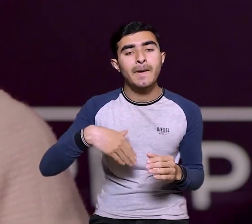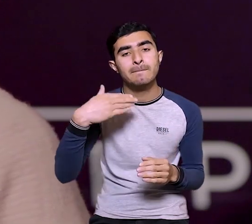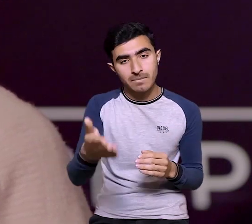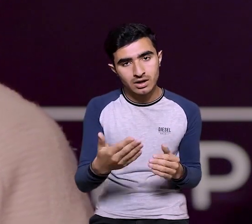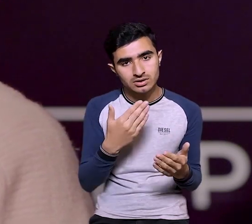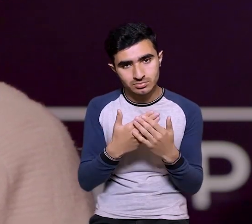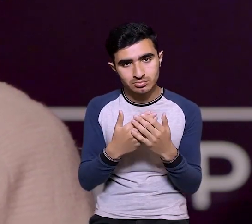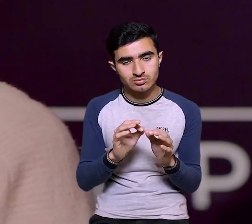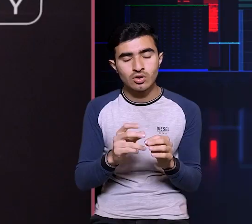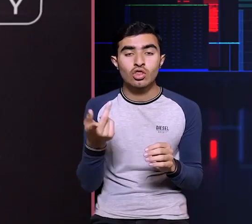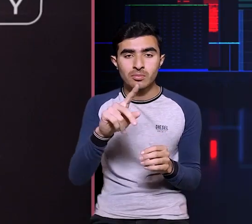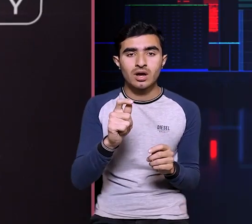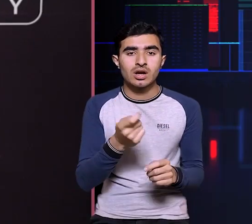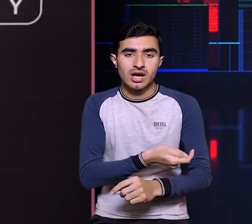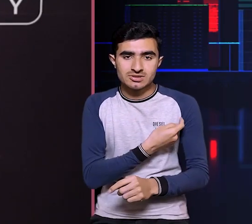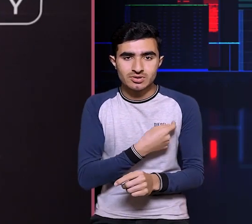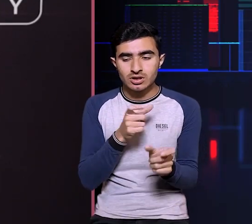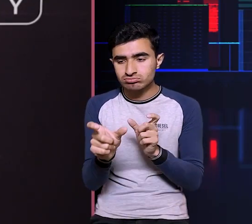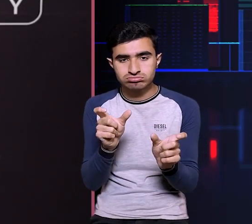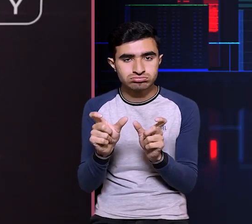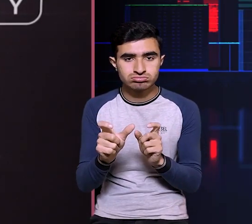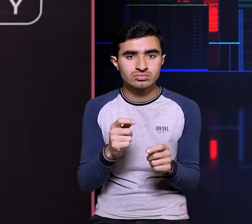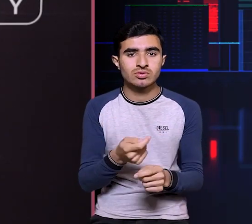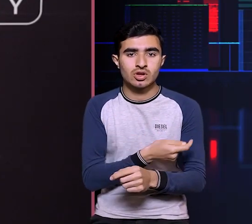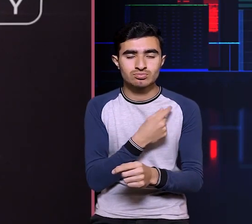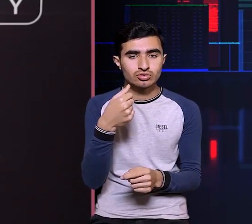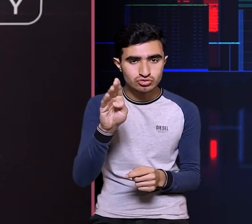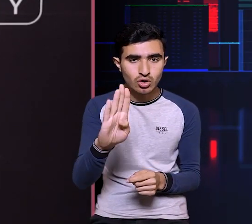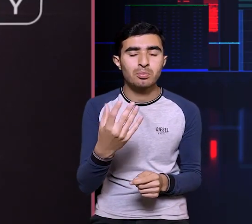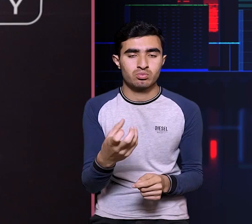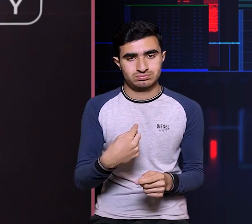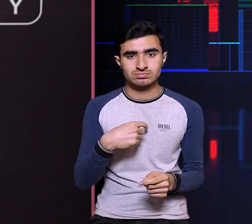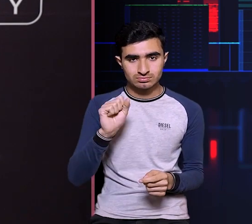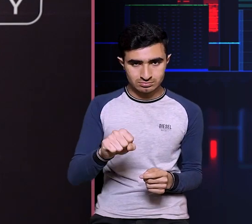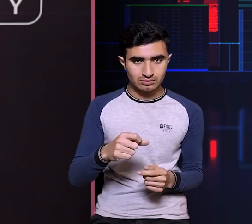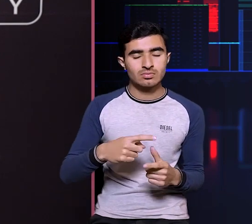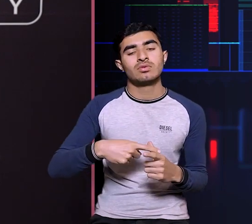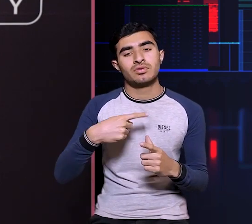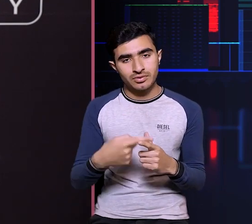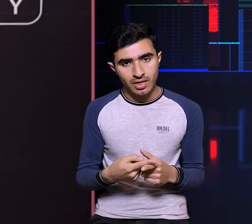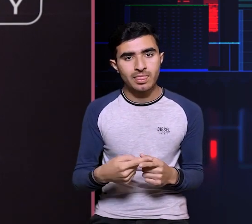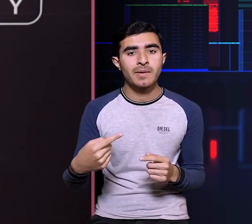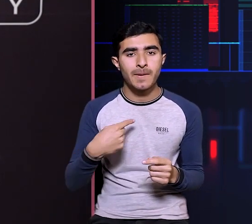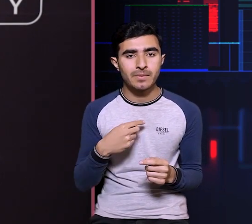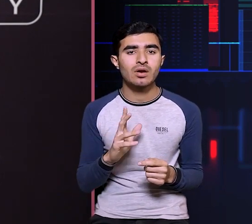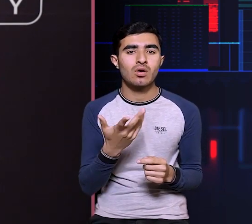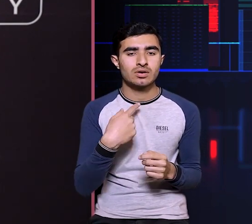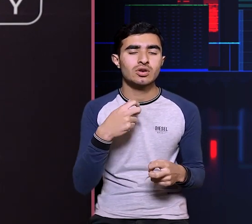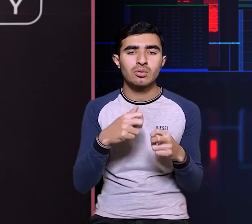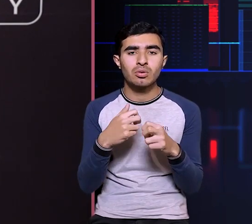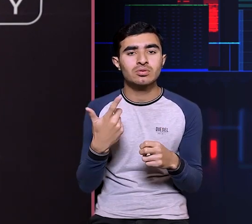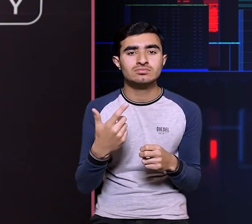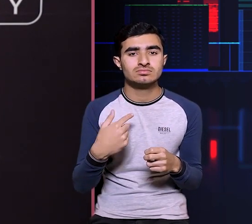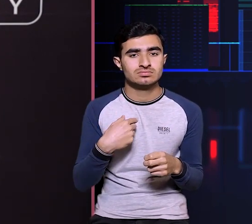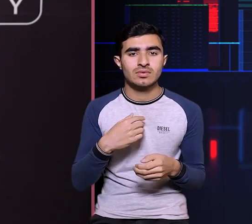प्रैक्टिकल फील्ड में जाना चाह रही थी इनटू द हॉस्पिटल जॉब, तो वहाँ पर एक और मेरे साथ प्रॉब्लम होगी। माय सन गॉट वेरी